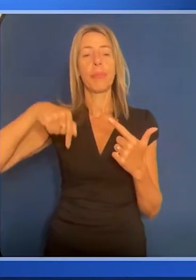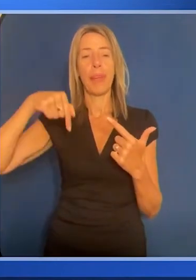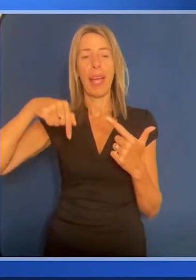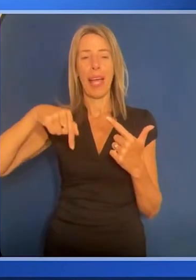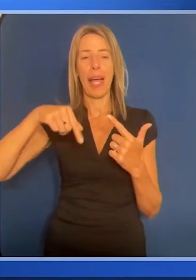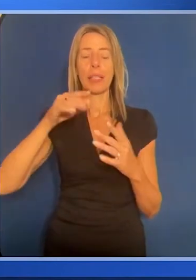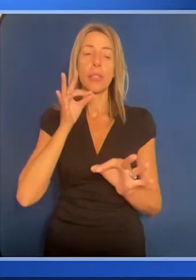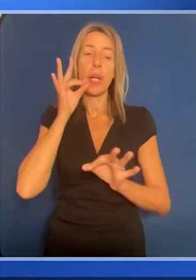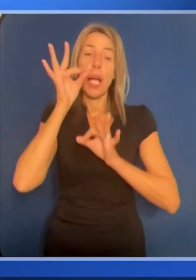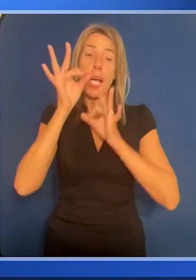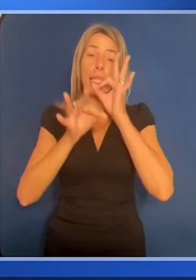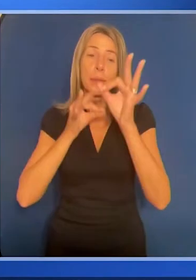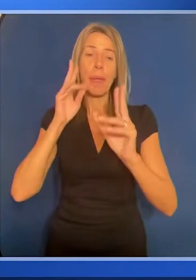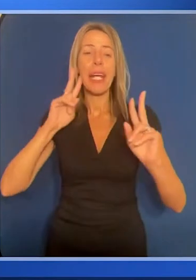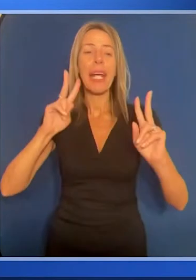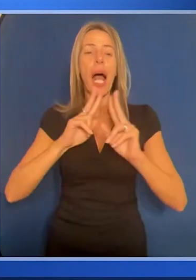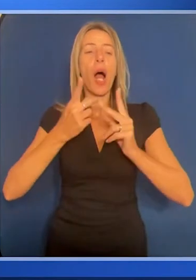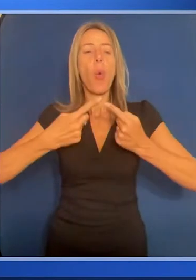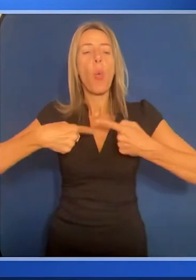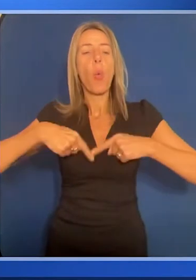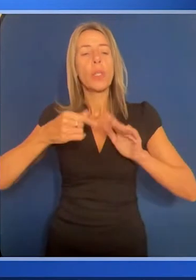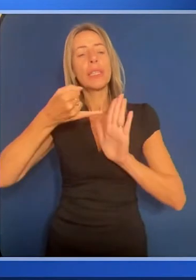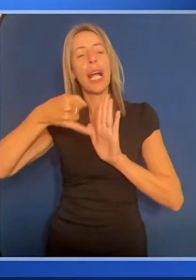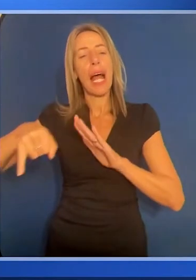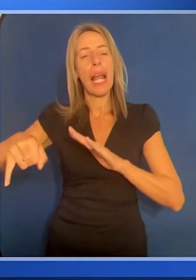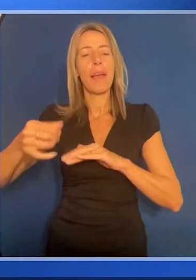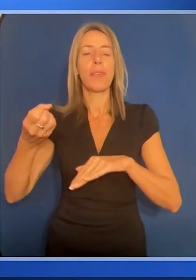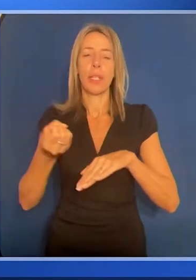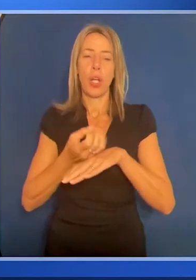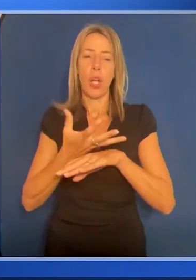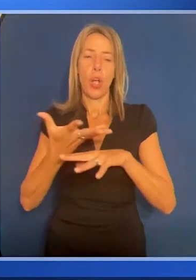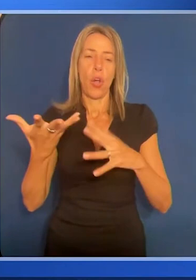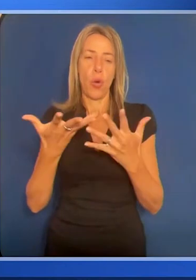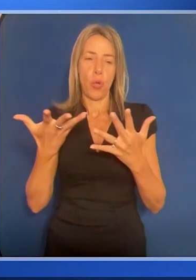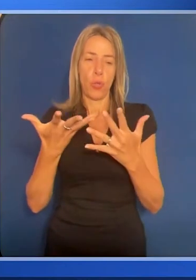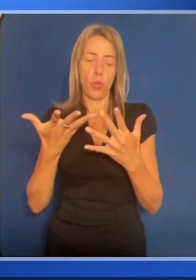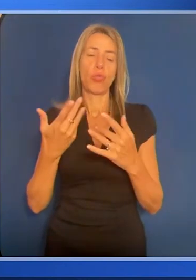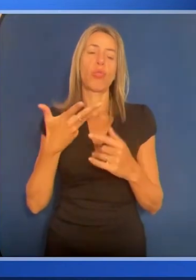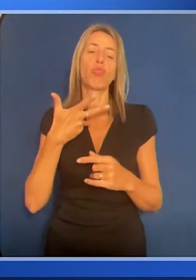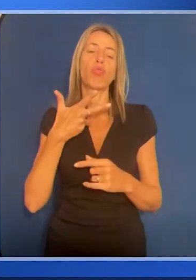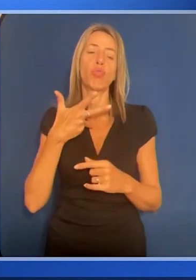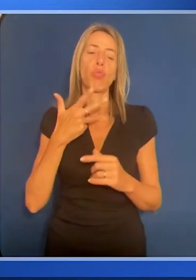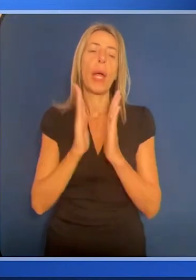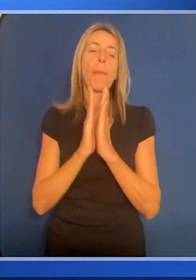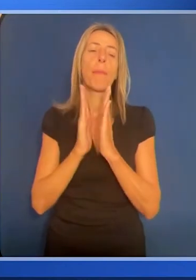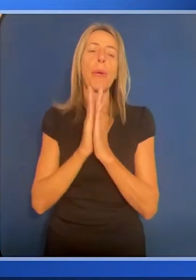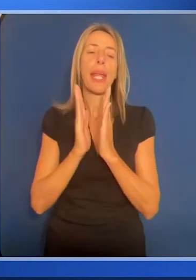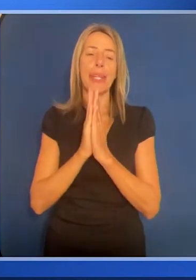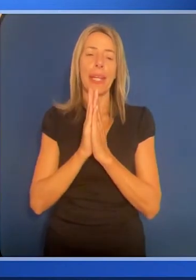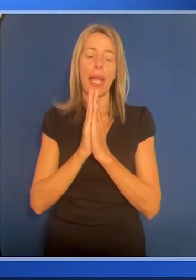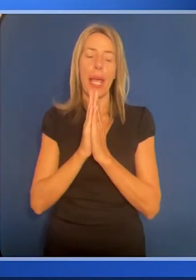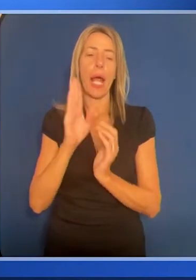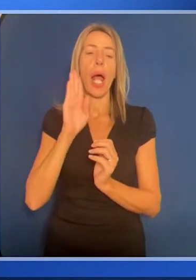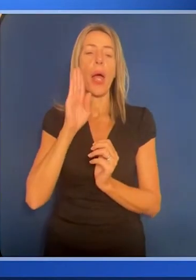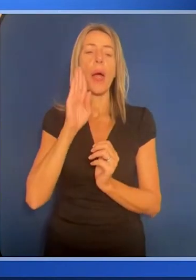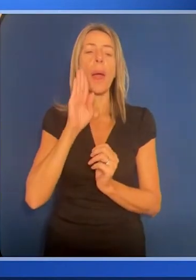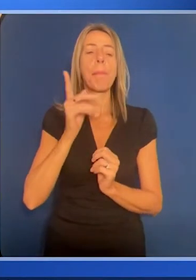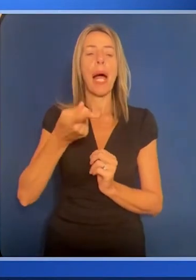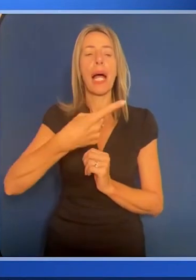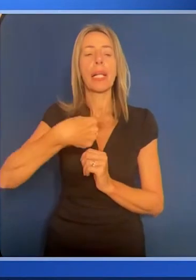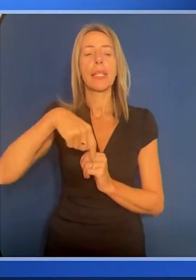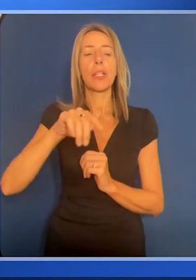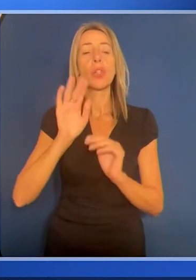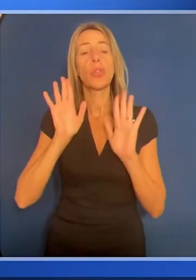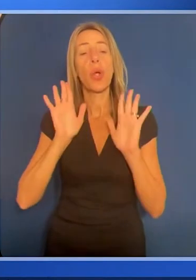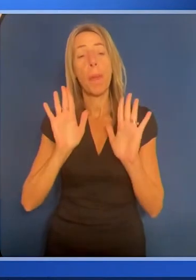اليكم ملخص التعليم المسيحي لقداسه البابا فرنسيس تكلم قداسه البابا